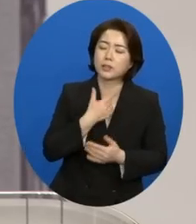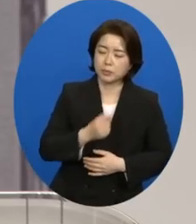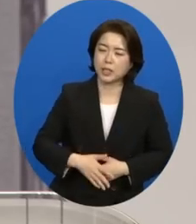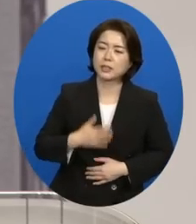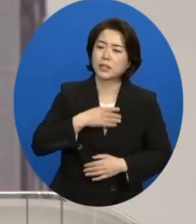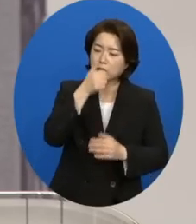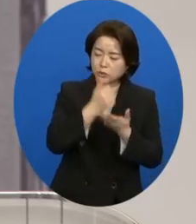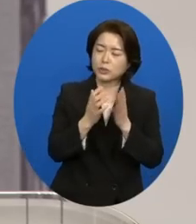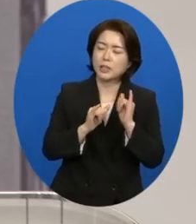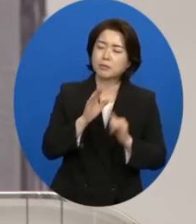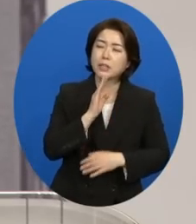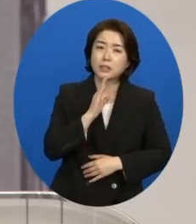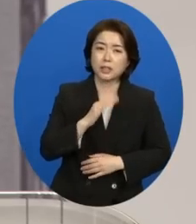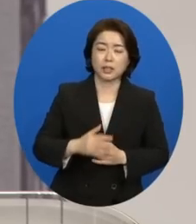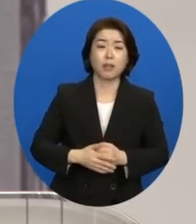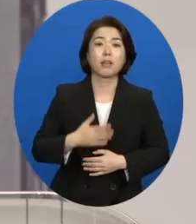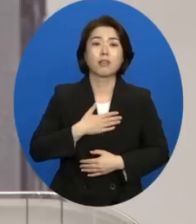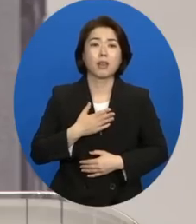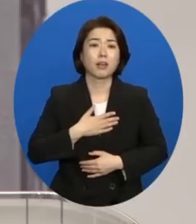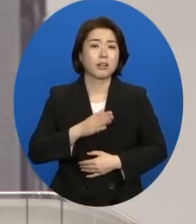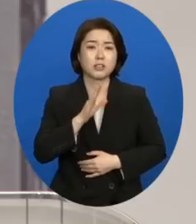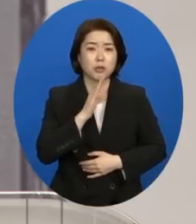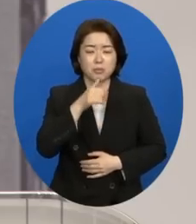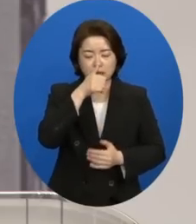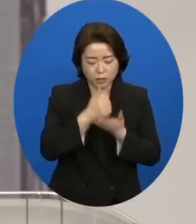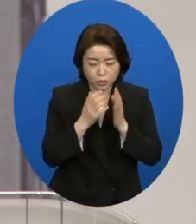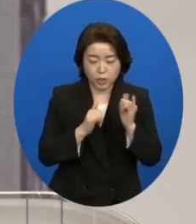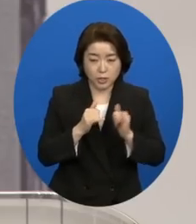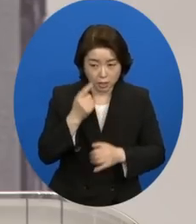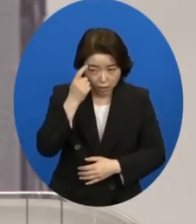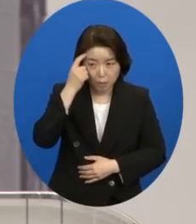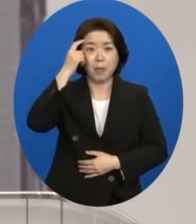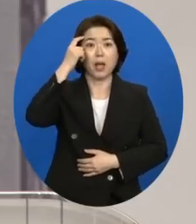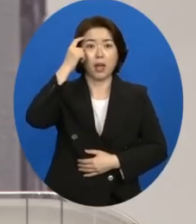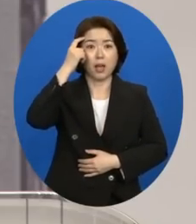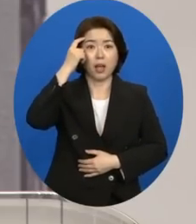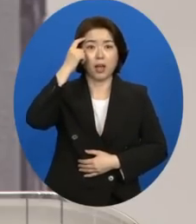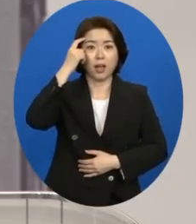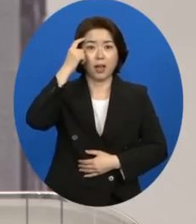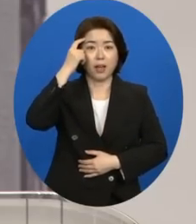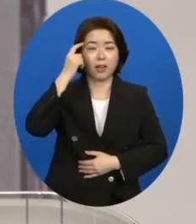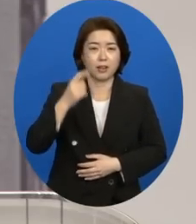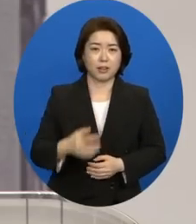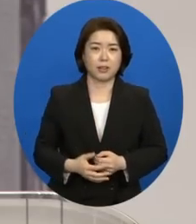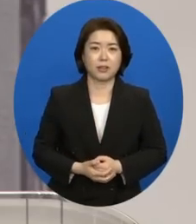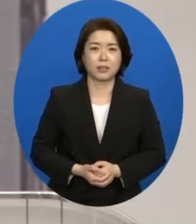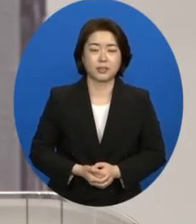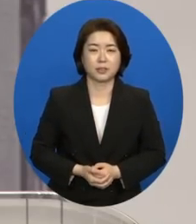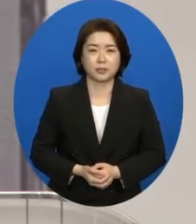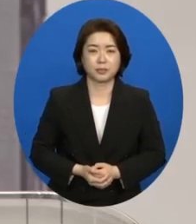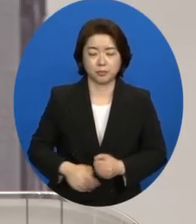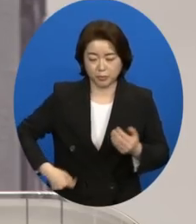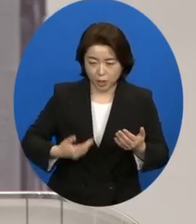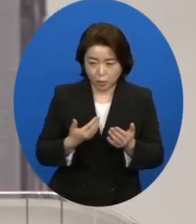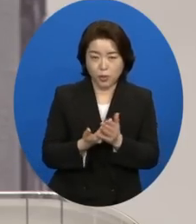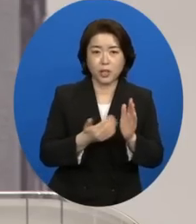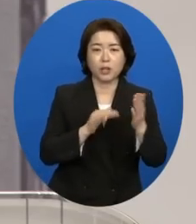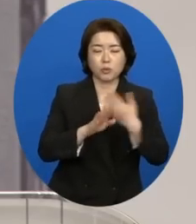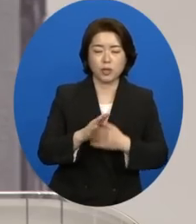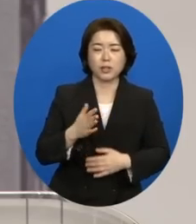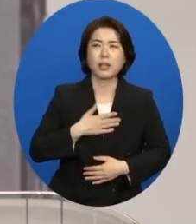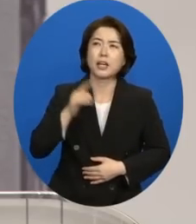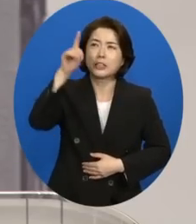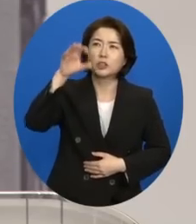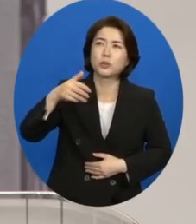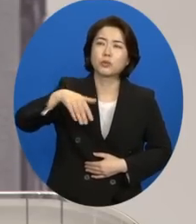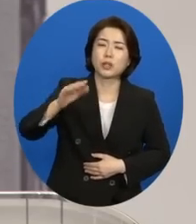죄인이구나 내가 정말 죄인이구나 이걸 깨달으면서 회개하고 난 천국 가야겠다